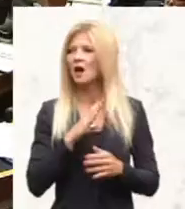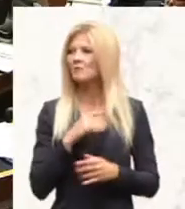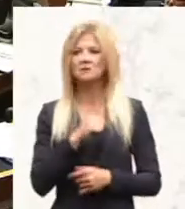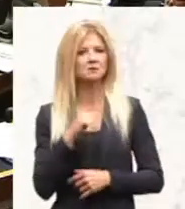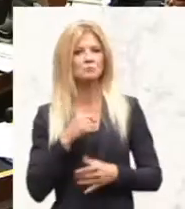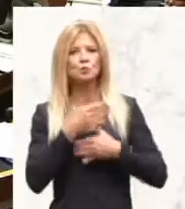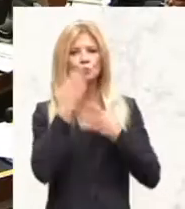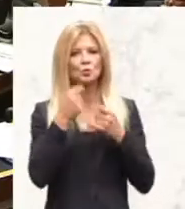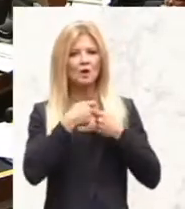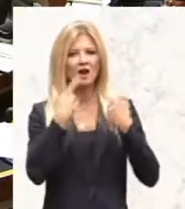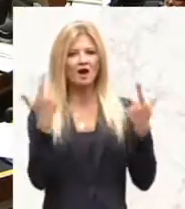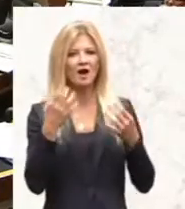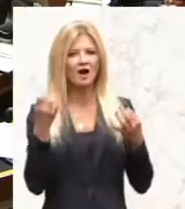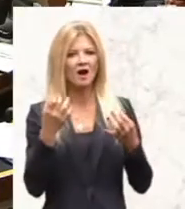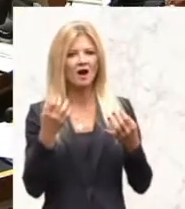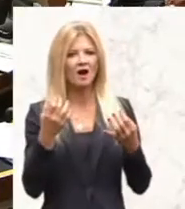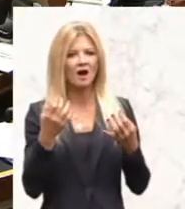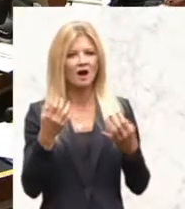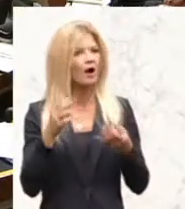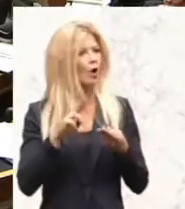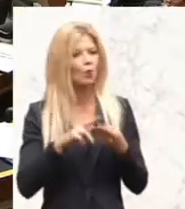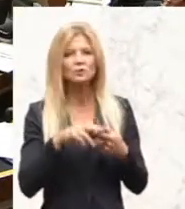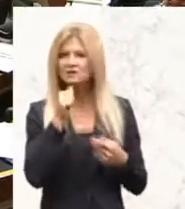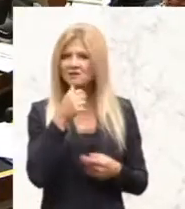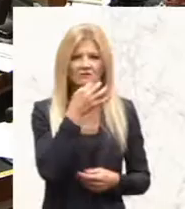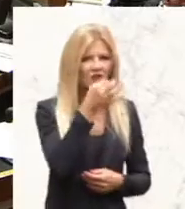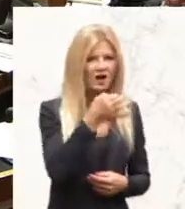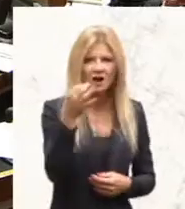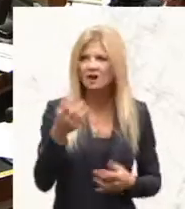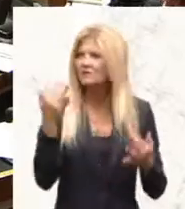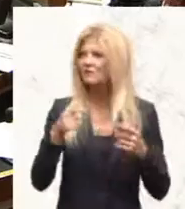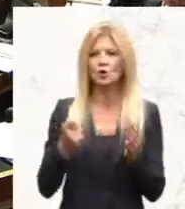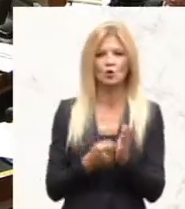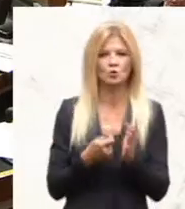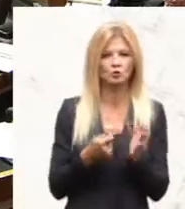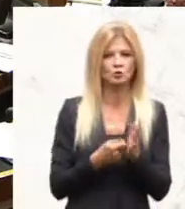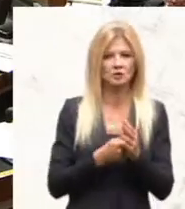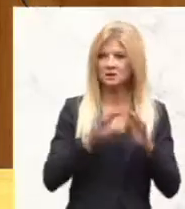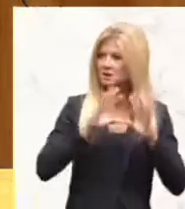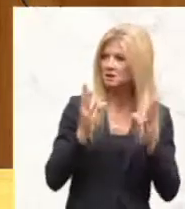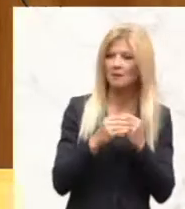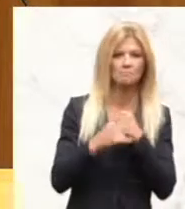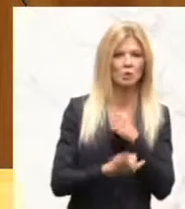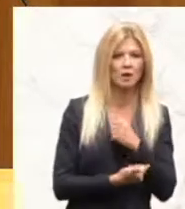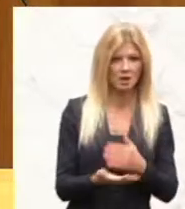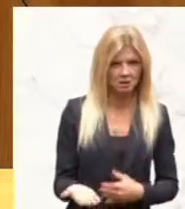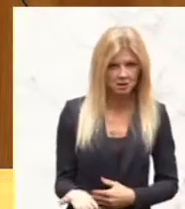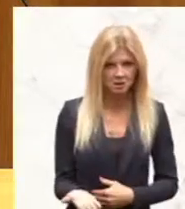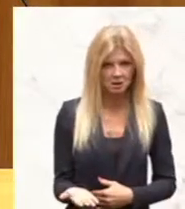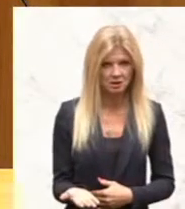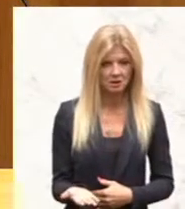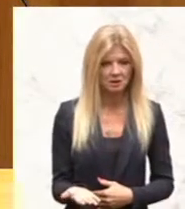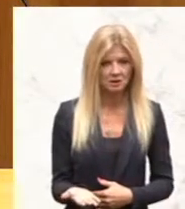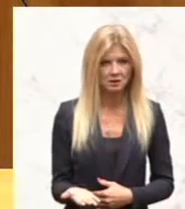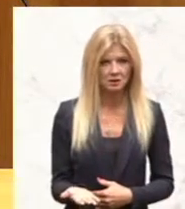sich klar zu werden, ohne zu genau nachzufragen, wie viel der ganze Projektumfang eigentlich finanziell